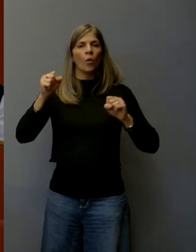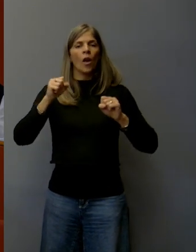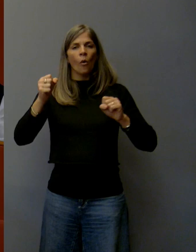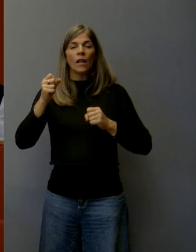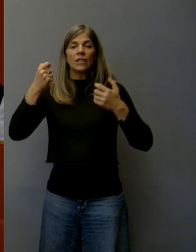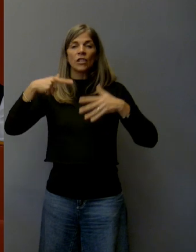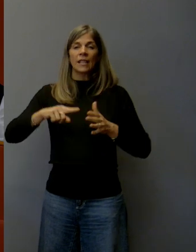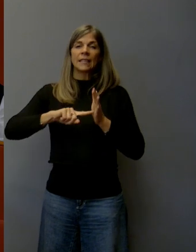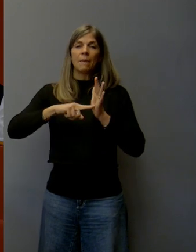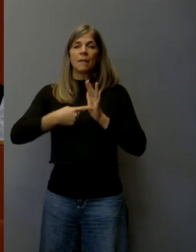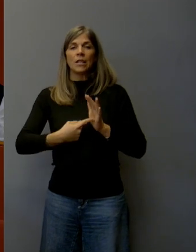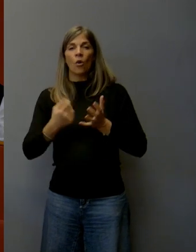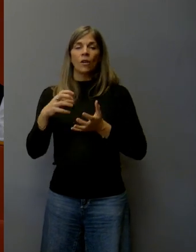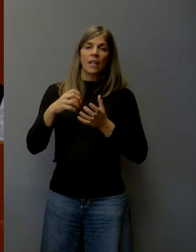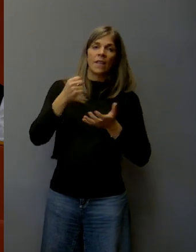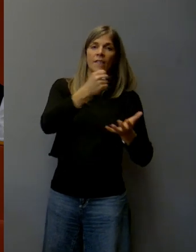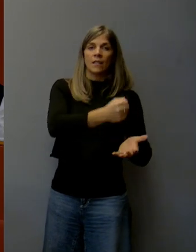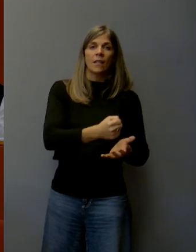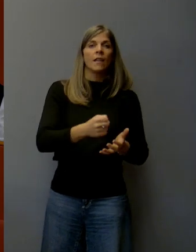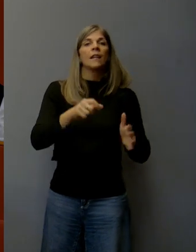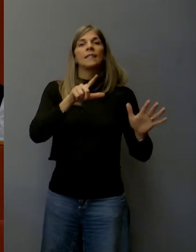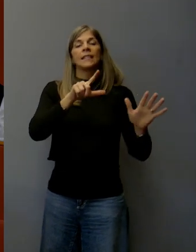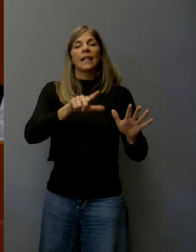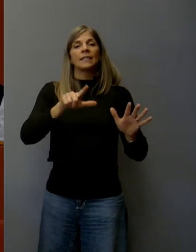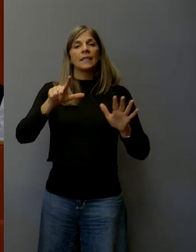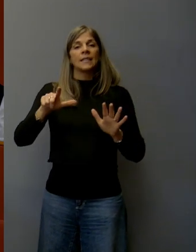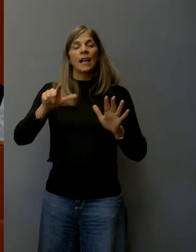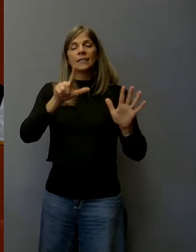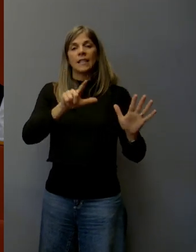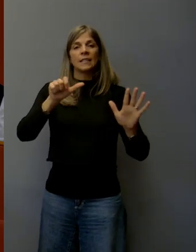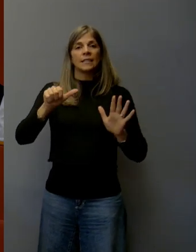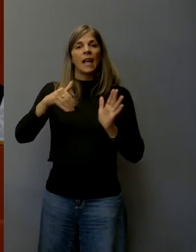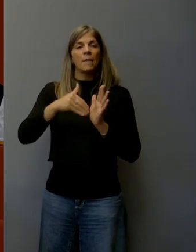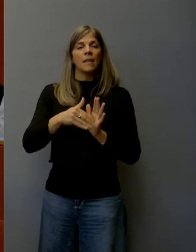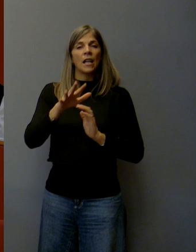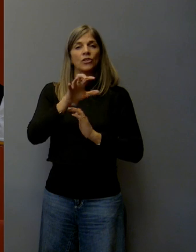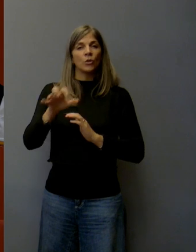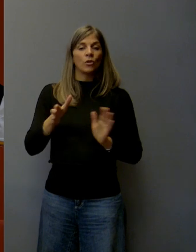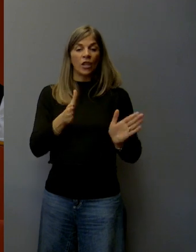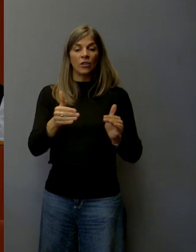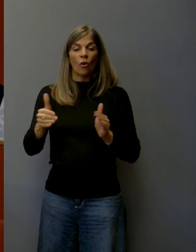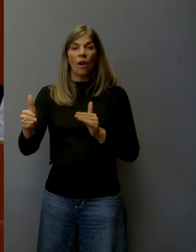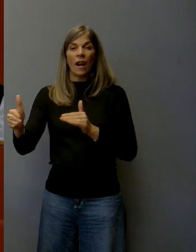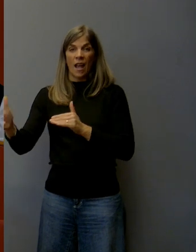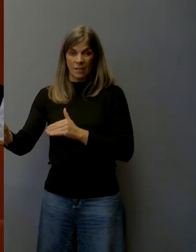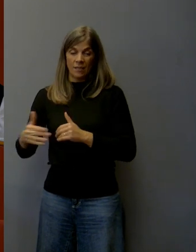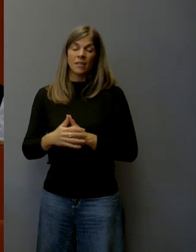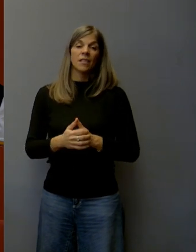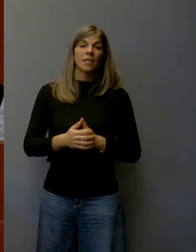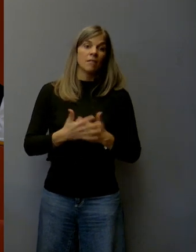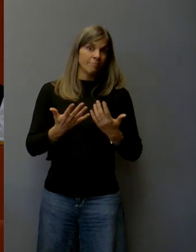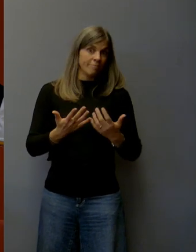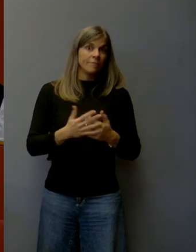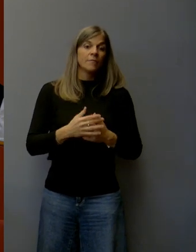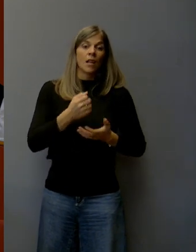investimento per 76.500 classi un milione e mezzo i bambini coinvolti quindi è ormai una questione